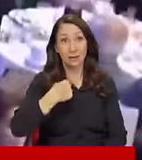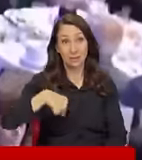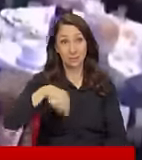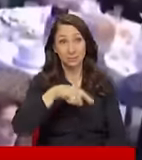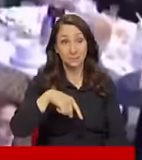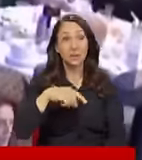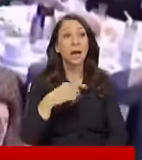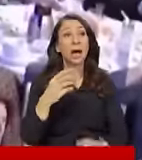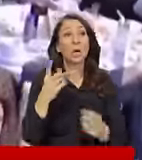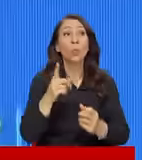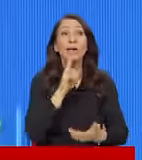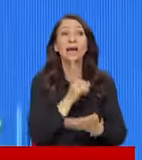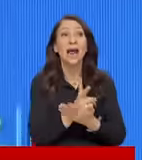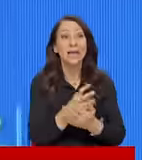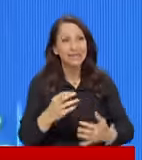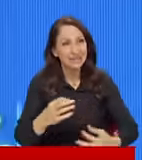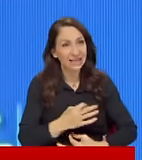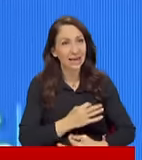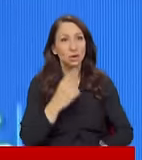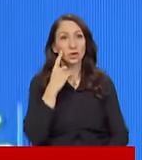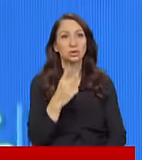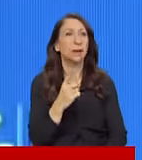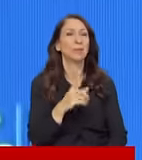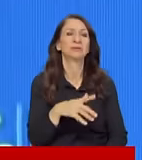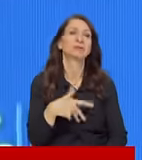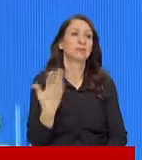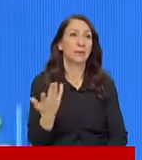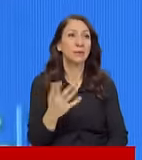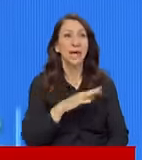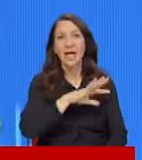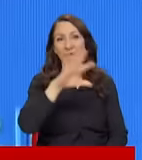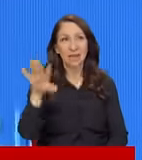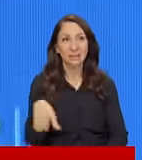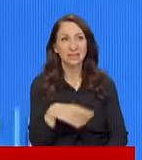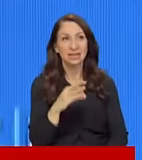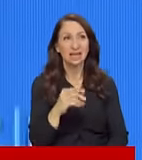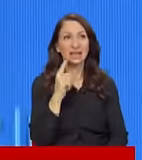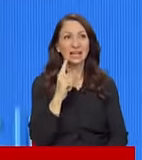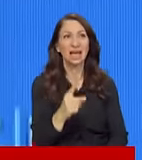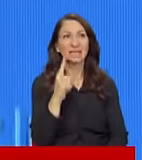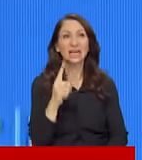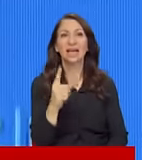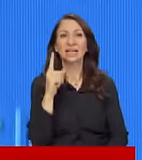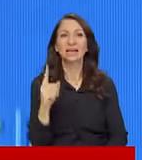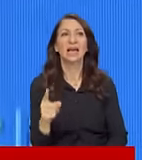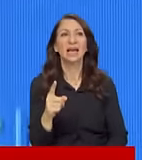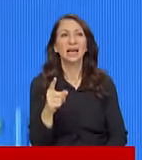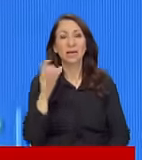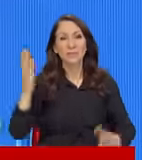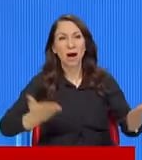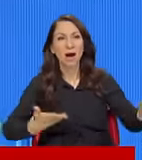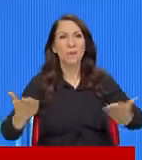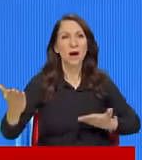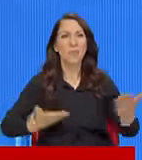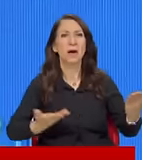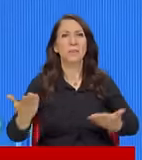vardık. Aldığımız karara saygı göstermek yerine hepsinin teker teker hainlik